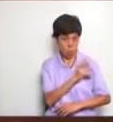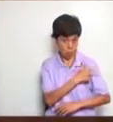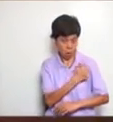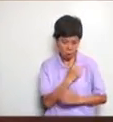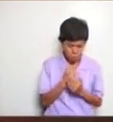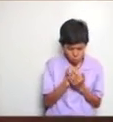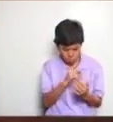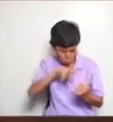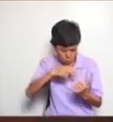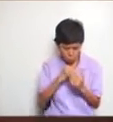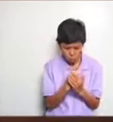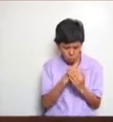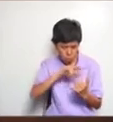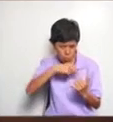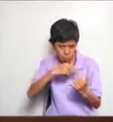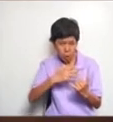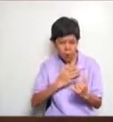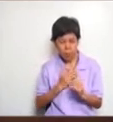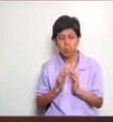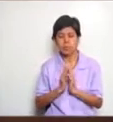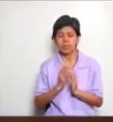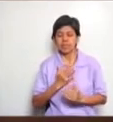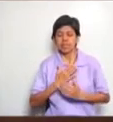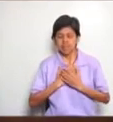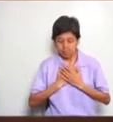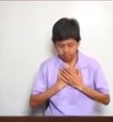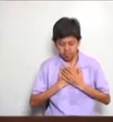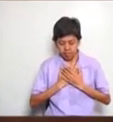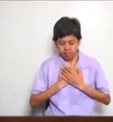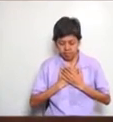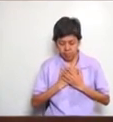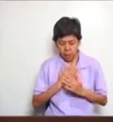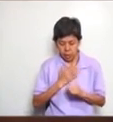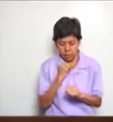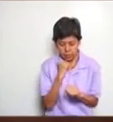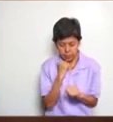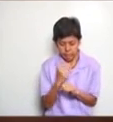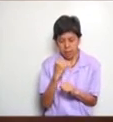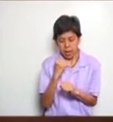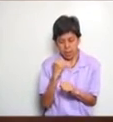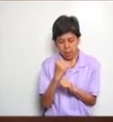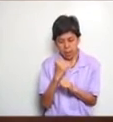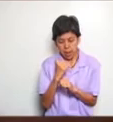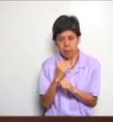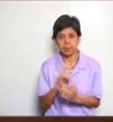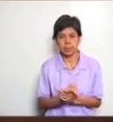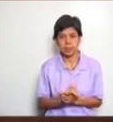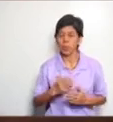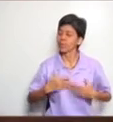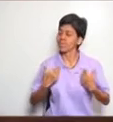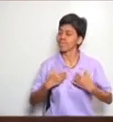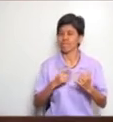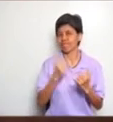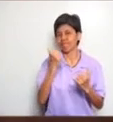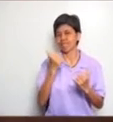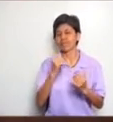็หมอรกษาเต็ที่แล้ว ผมกอธิฐานด้วย ถ้าอธิฐานสำเร็จขอโทษผมดี